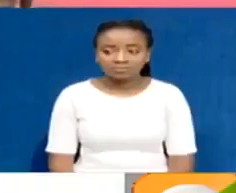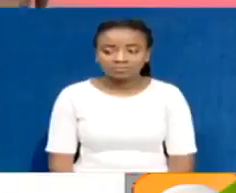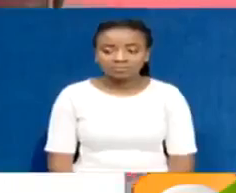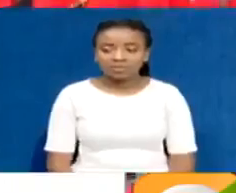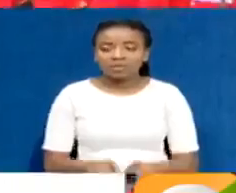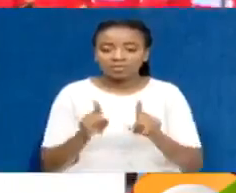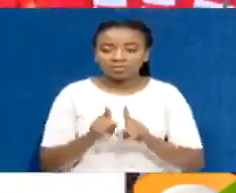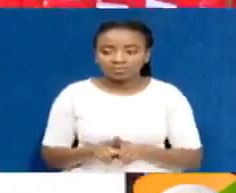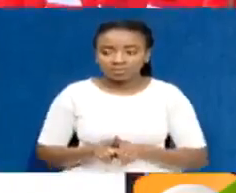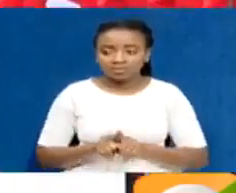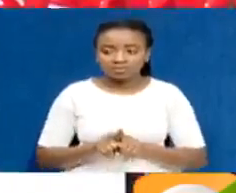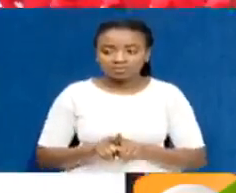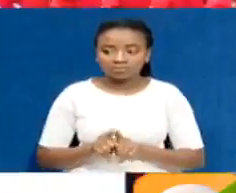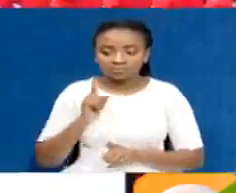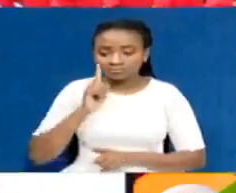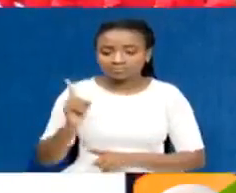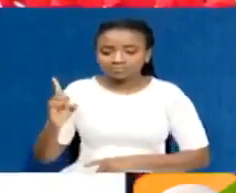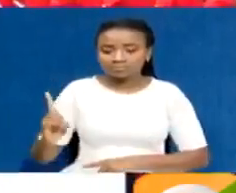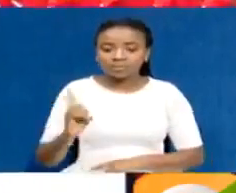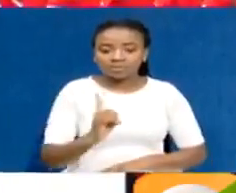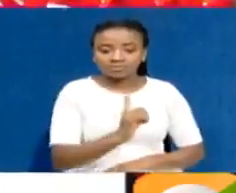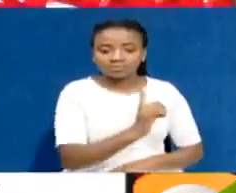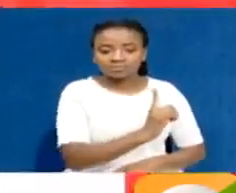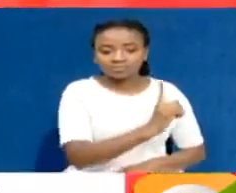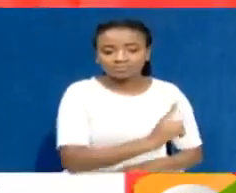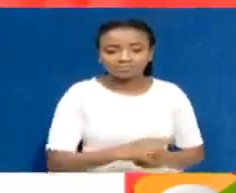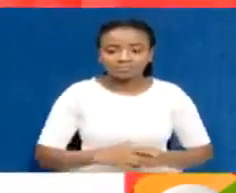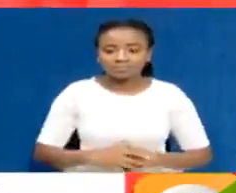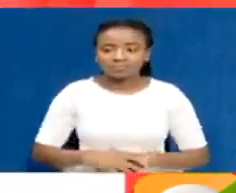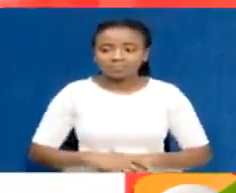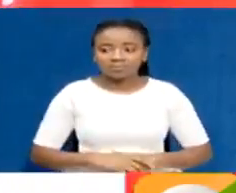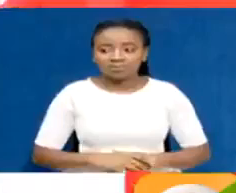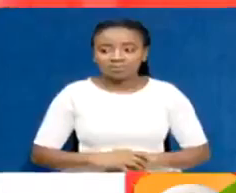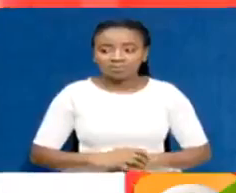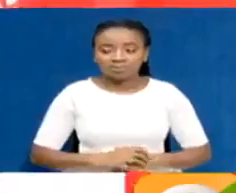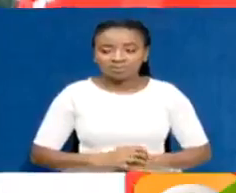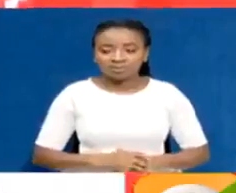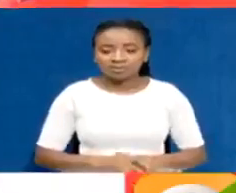Gumosi gupili akakagua gwaridi la wanajeshi wa nchi kavu.